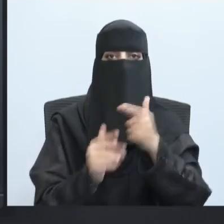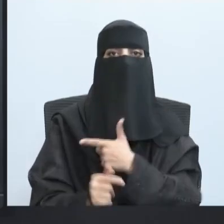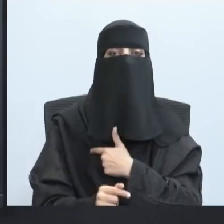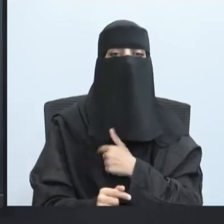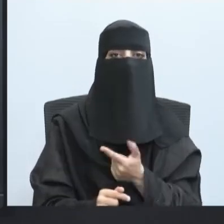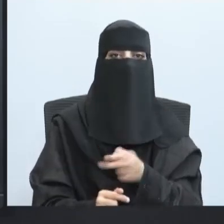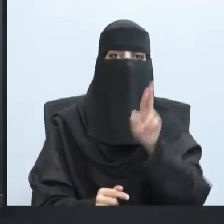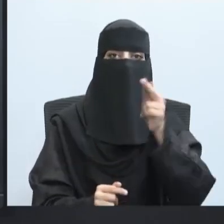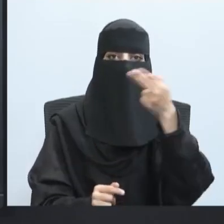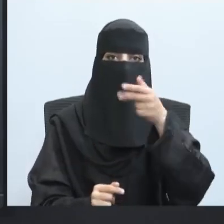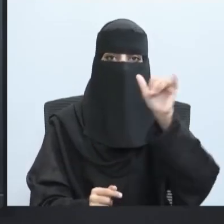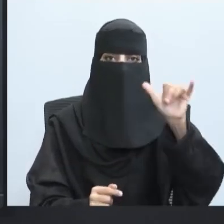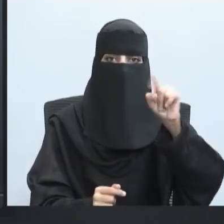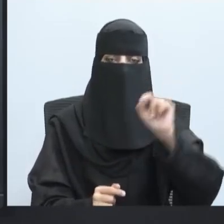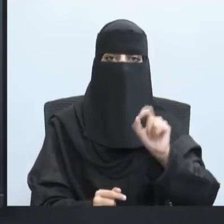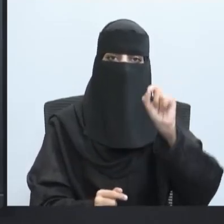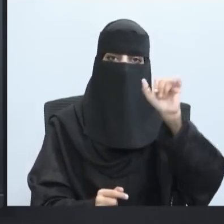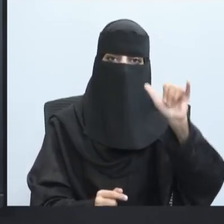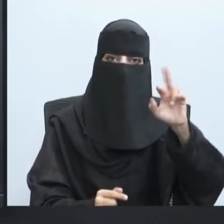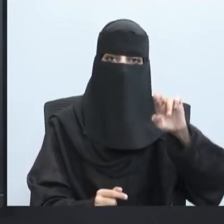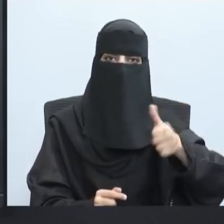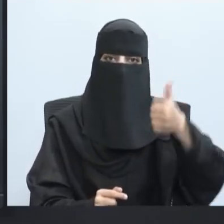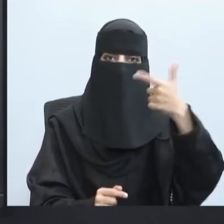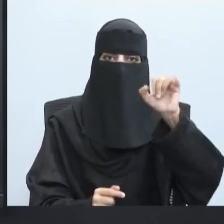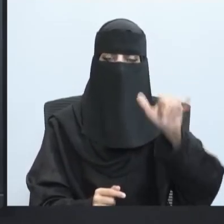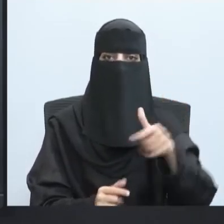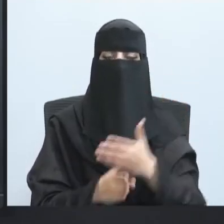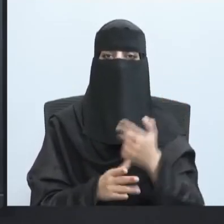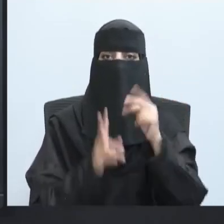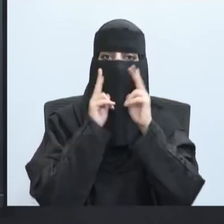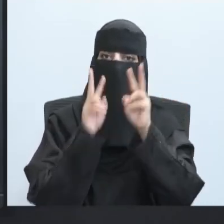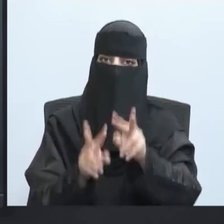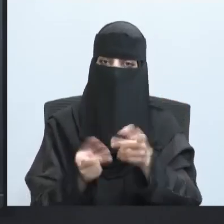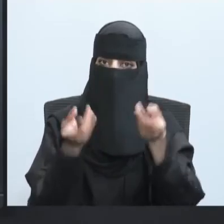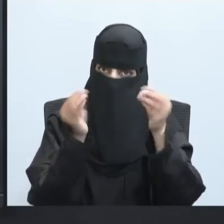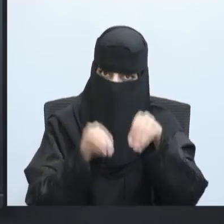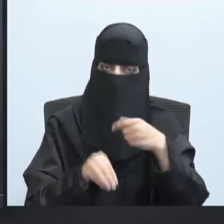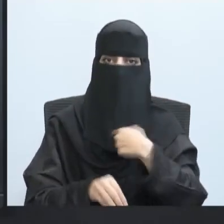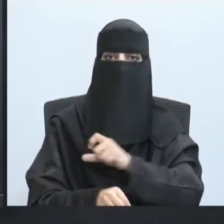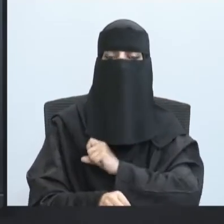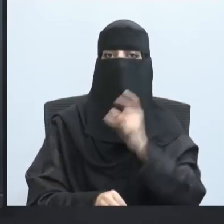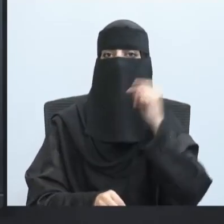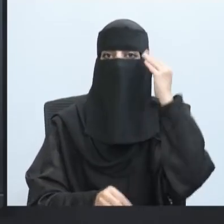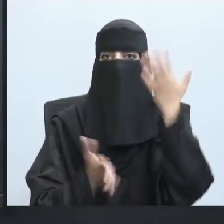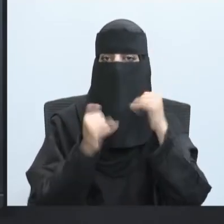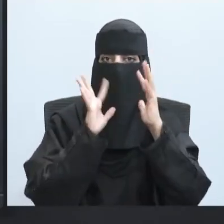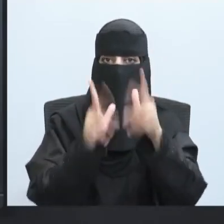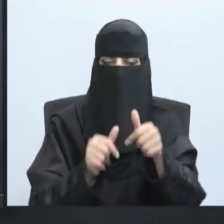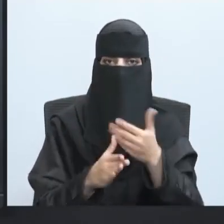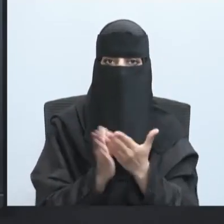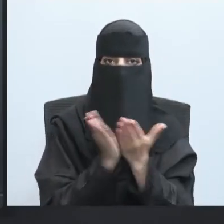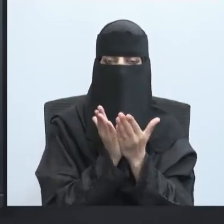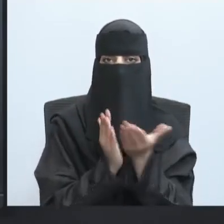نسميه بالتغير الفيزيائي كذلك عزيزي الطالب وعزيزي الطالبه ذكرنا في درسنا